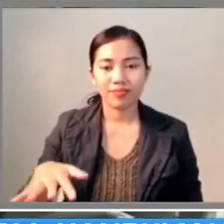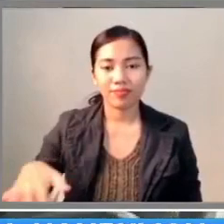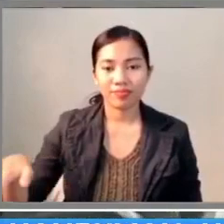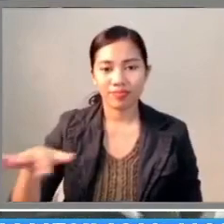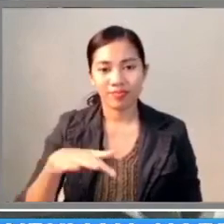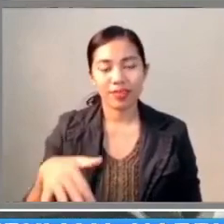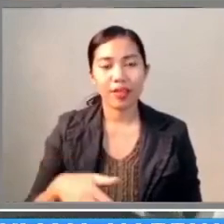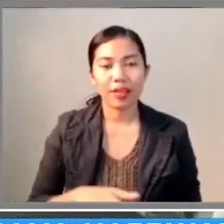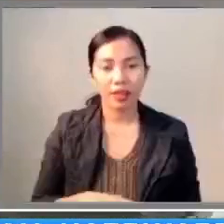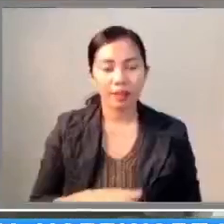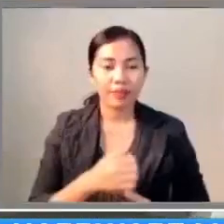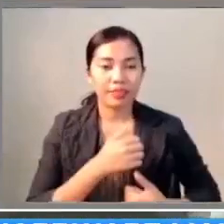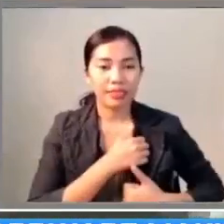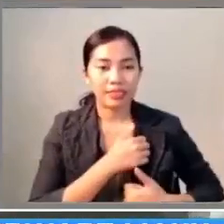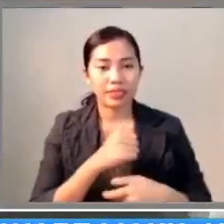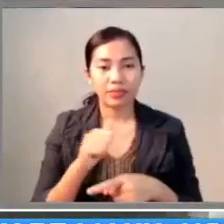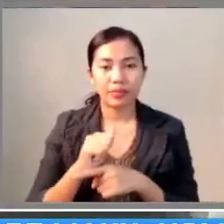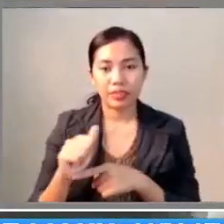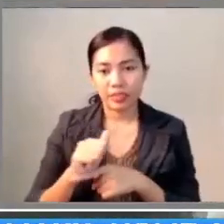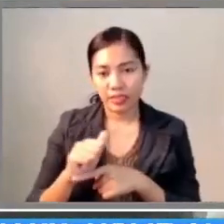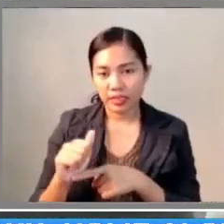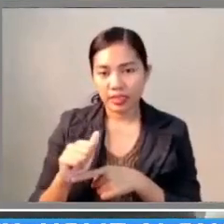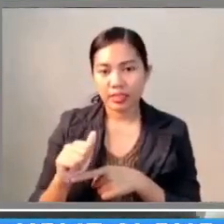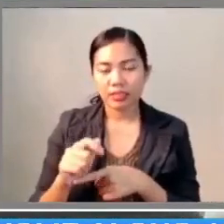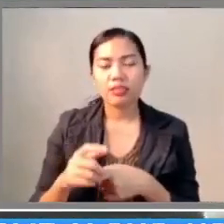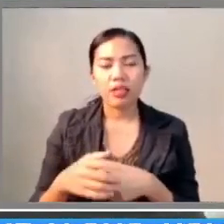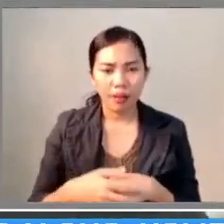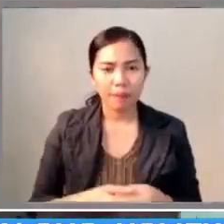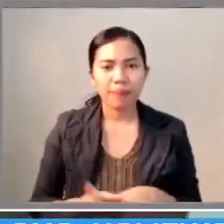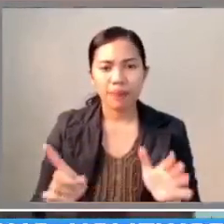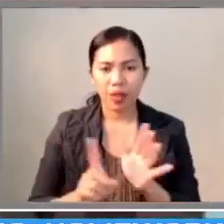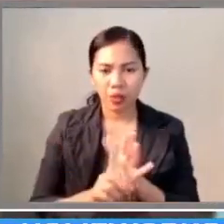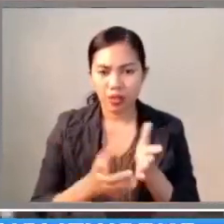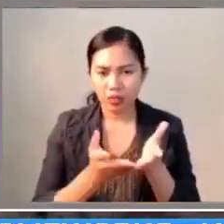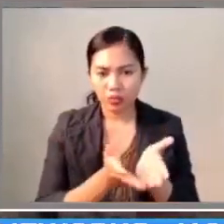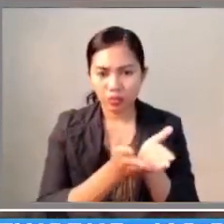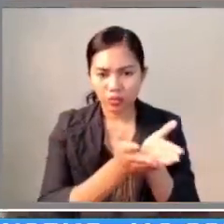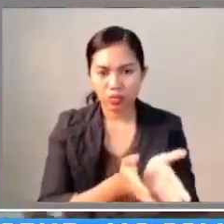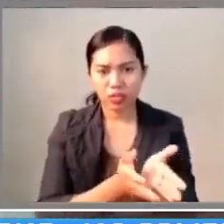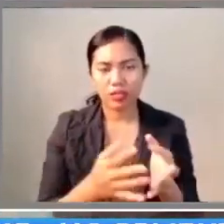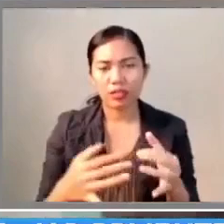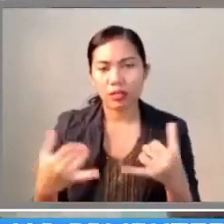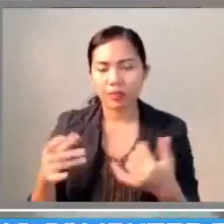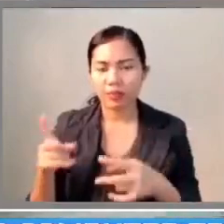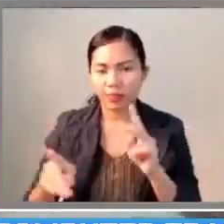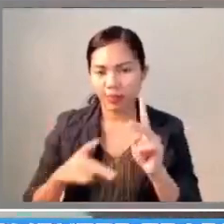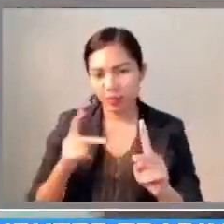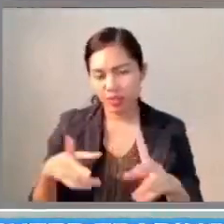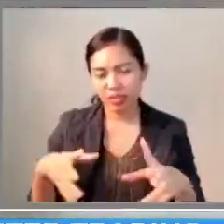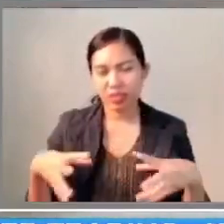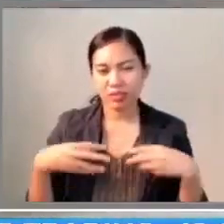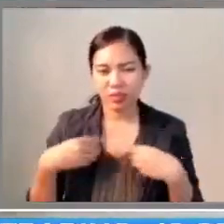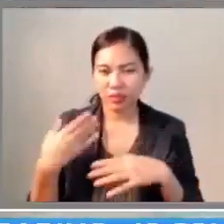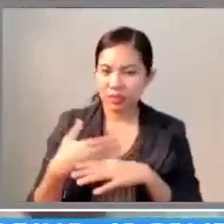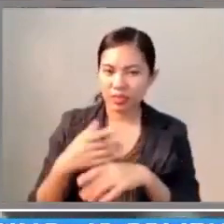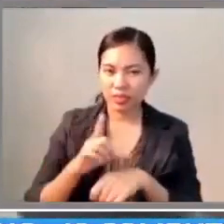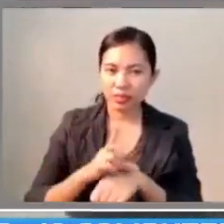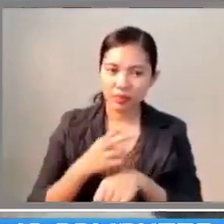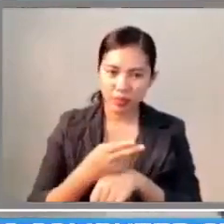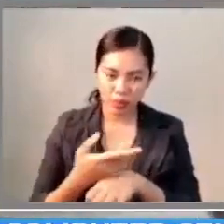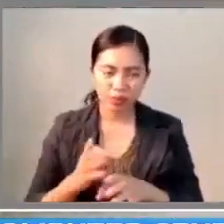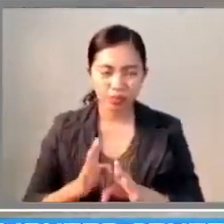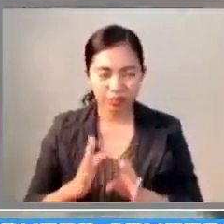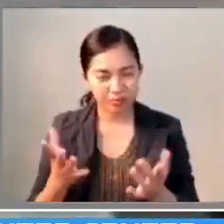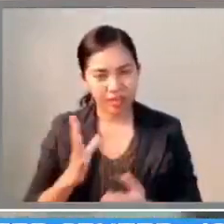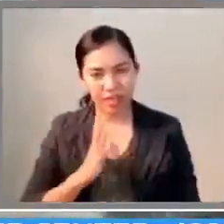sa karagatan. Tinatanggap naman ng mga residente ang abalang dulot ng military exercises at bukas loob sa pansamantalang pagtigil ng